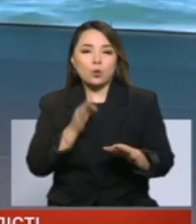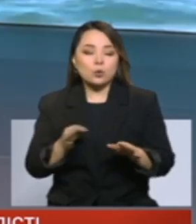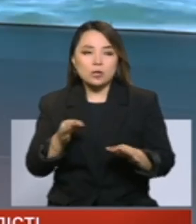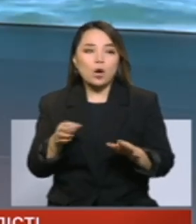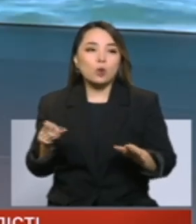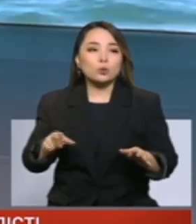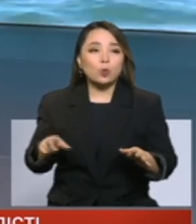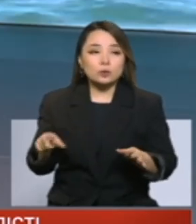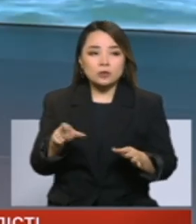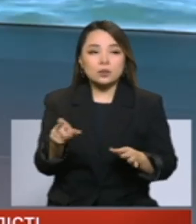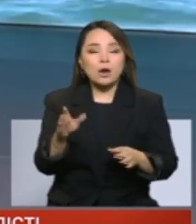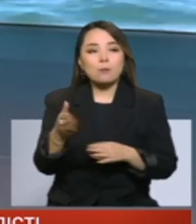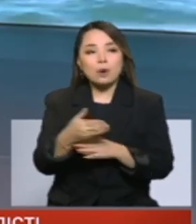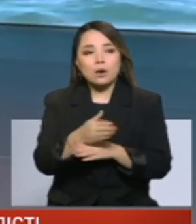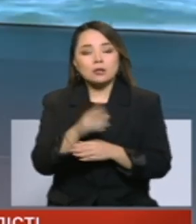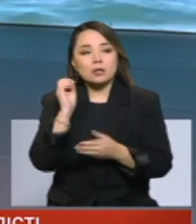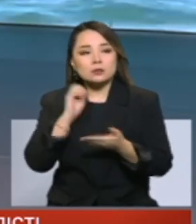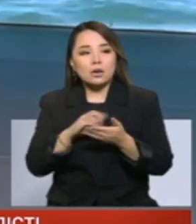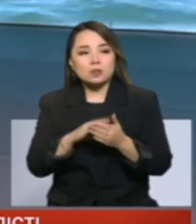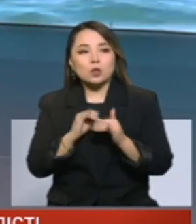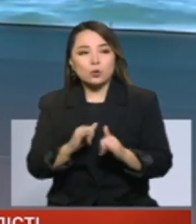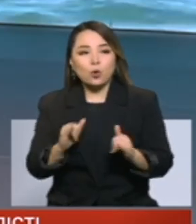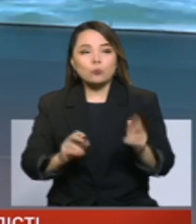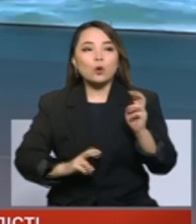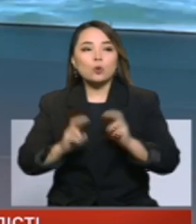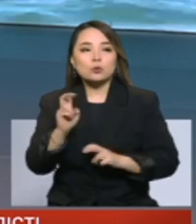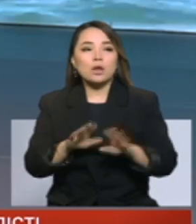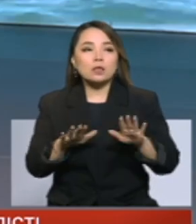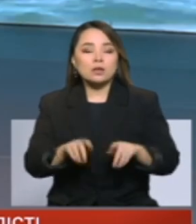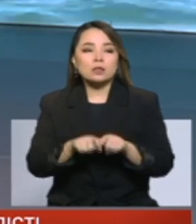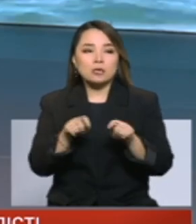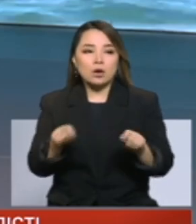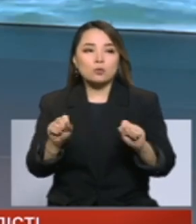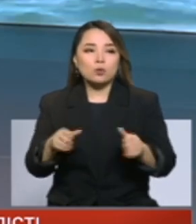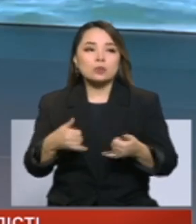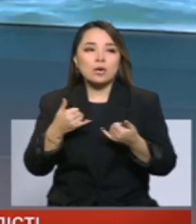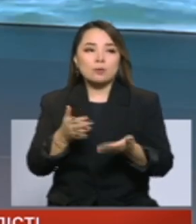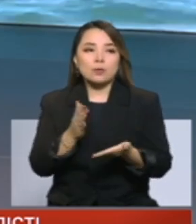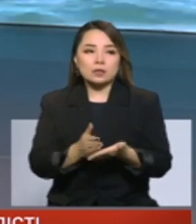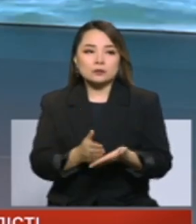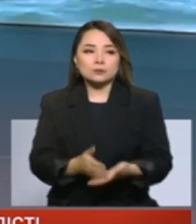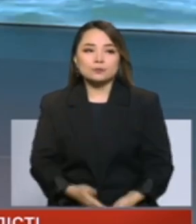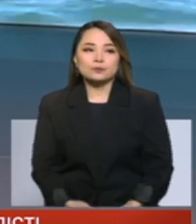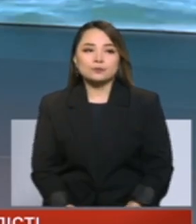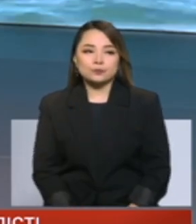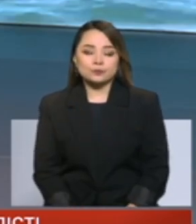көлдерде балық санын көбейту өндірістік көлемге жеткізу мүмкіндіктері қаралып жатыр.